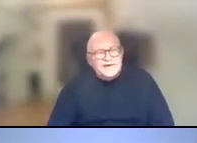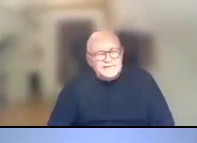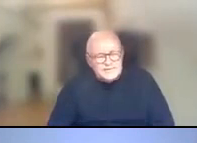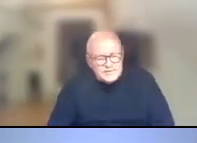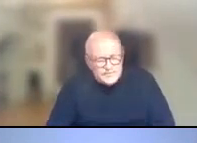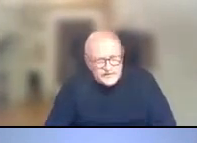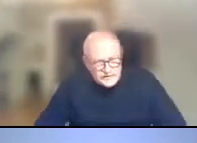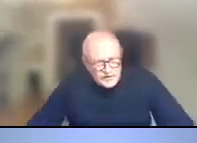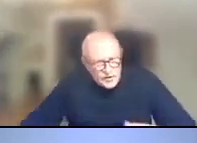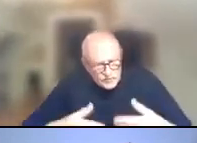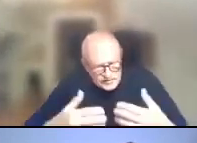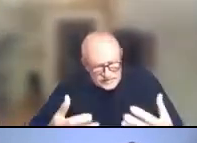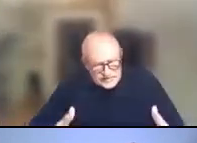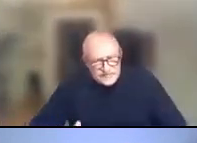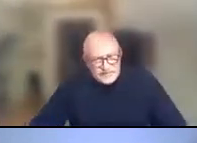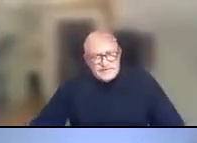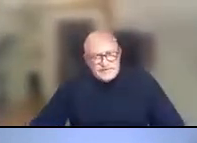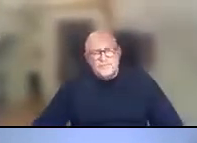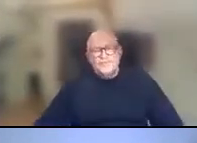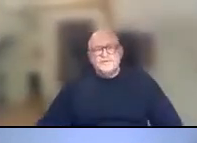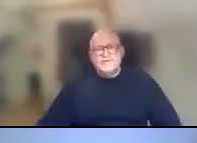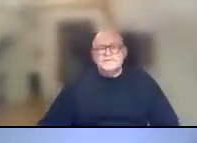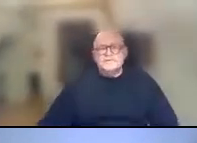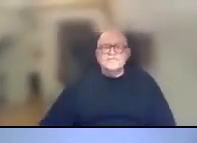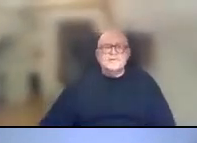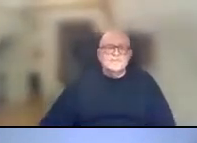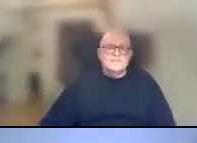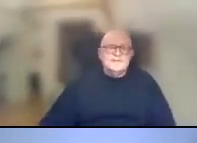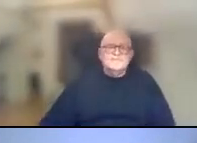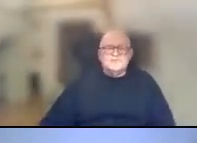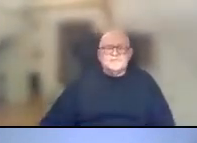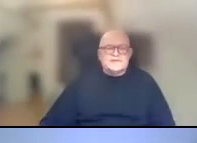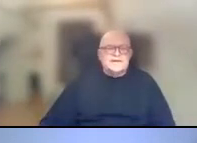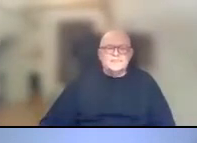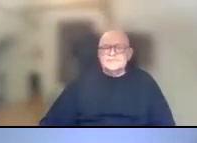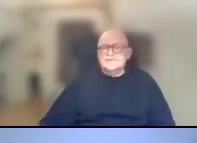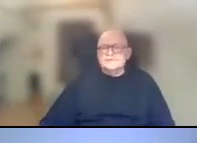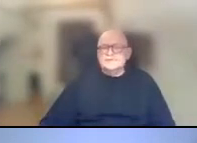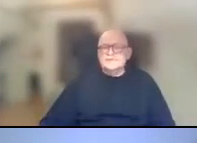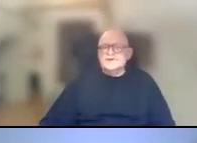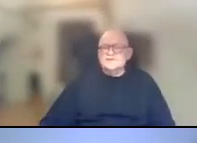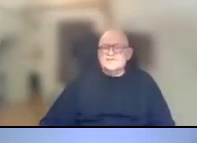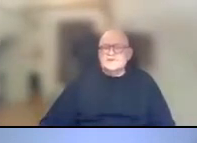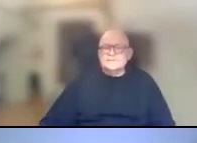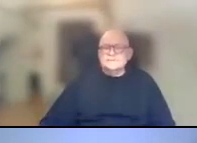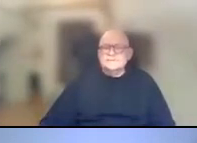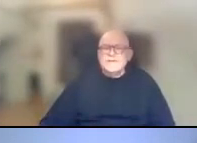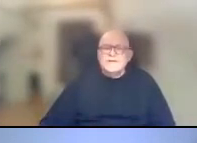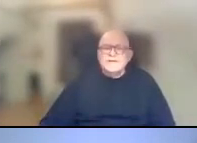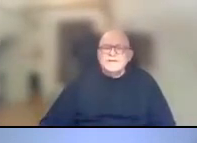davor gehänselt zu werden, und dass er deswegen sich bemüht hätte, immer beliebt zu sein und nicht